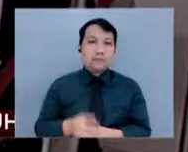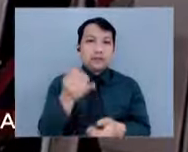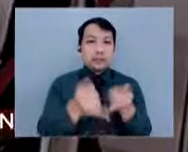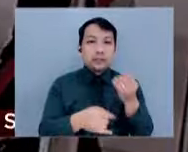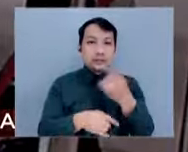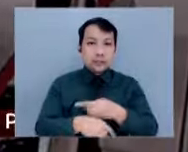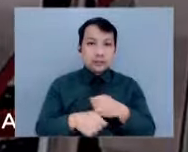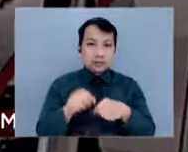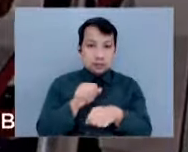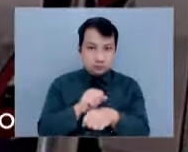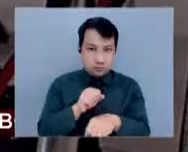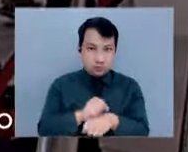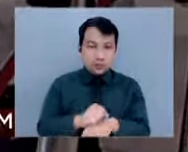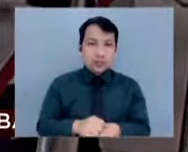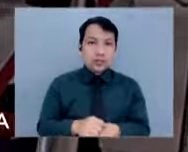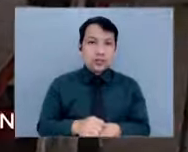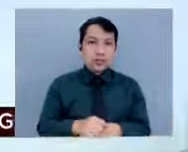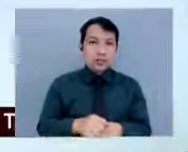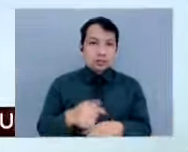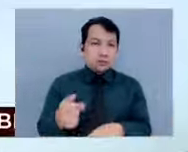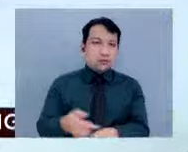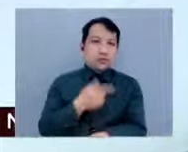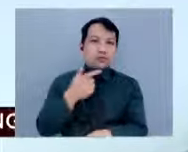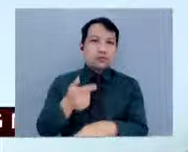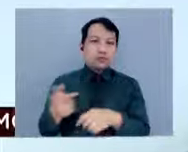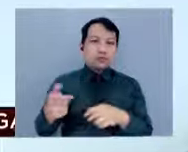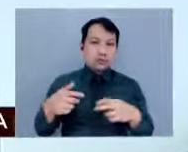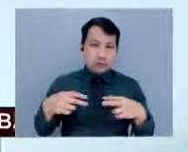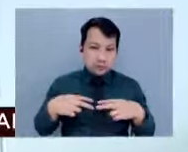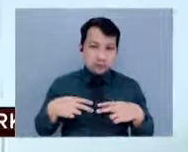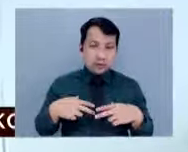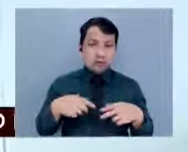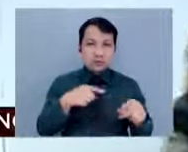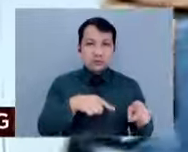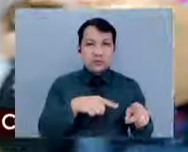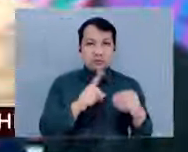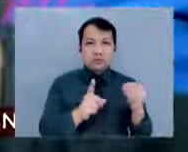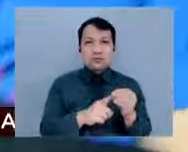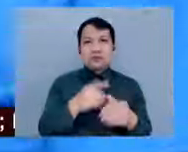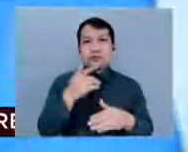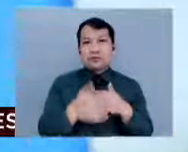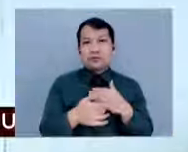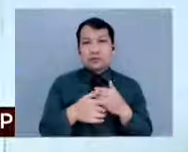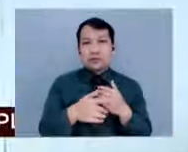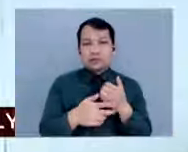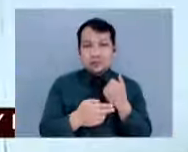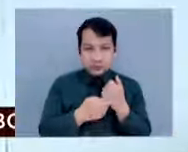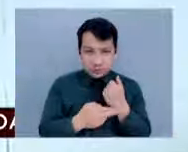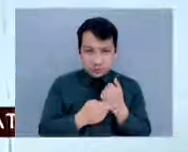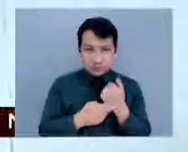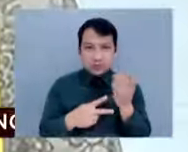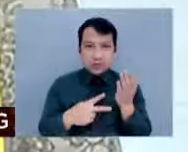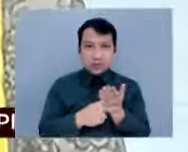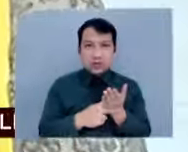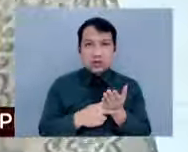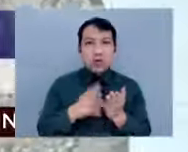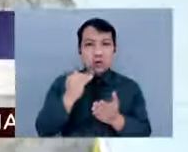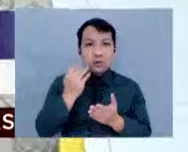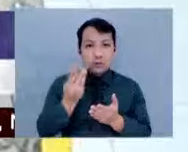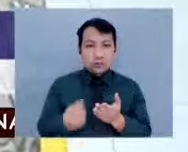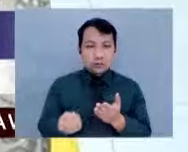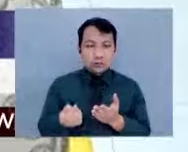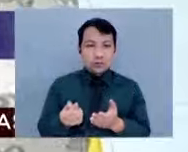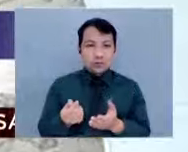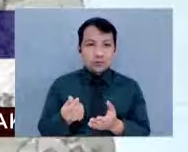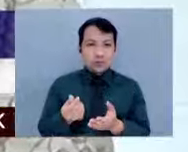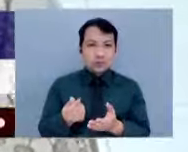ilan bago ang mahabang holidays. Ang ibang pasahero, mas maagang nag-book ng tiket para hindi maubusan ng biyahe. Eh kasi mahirap